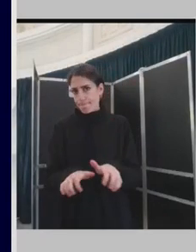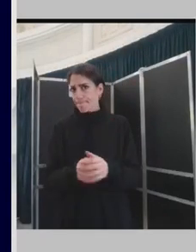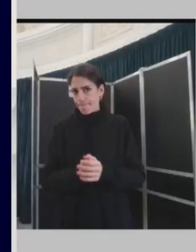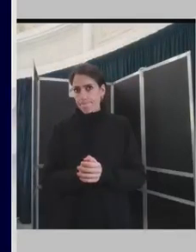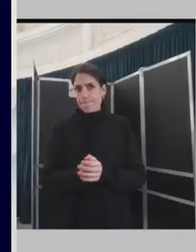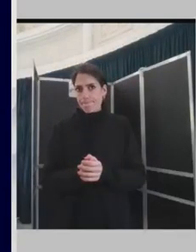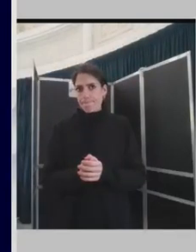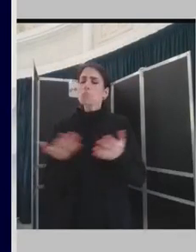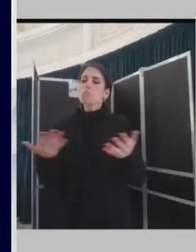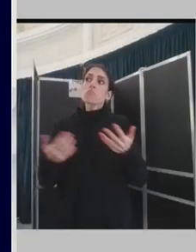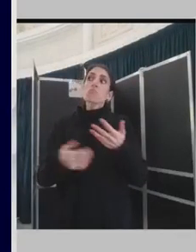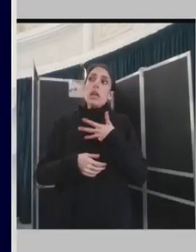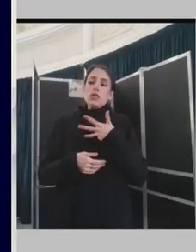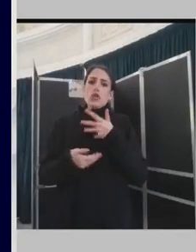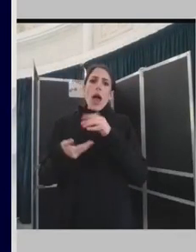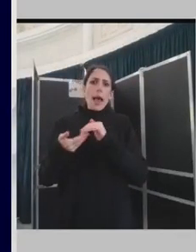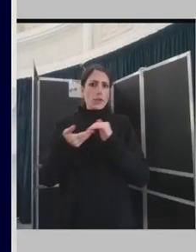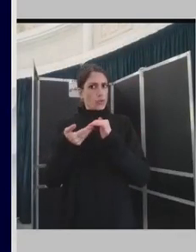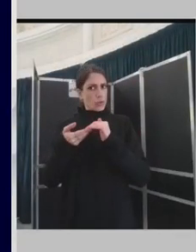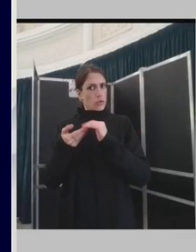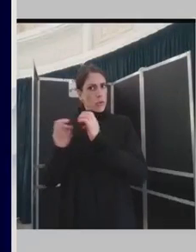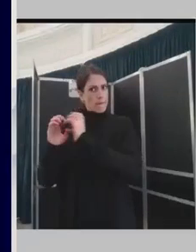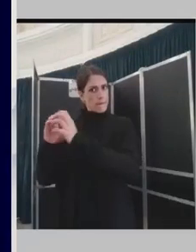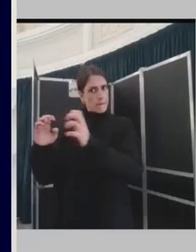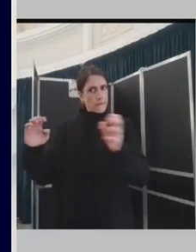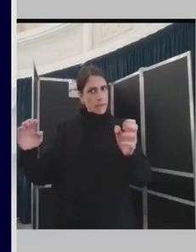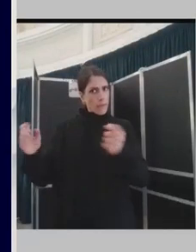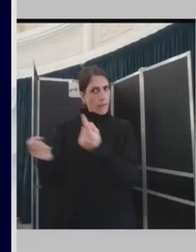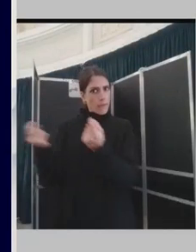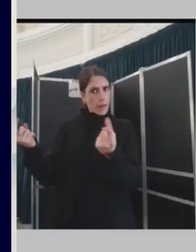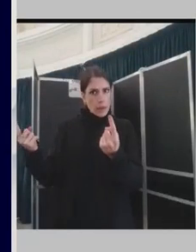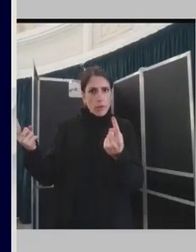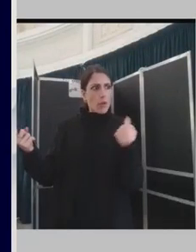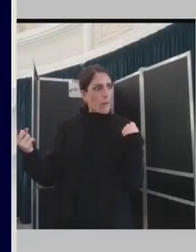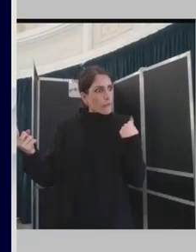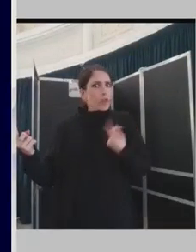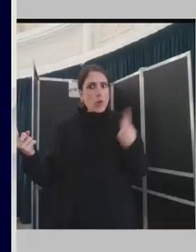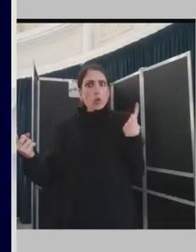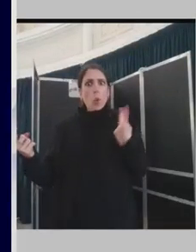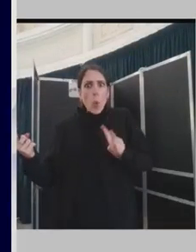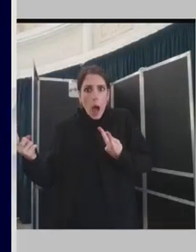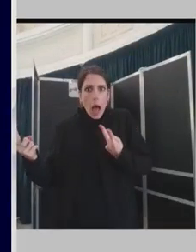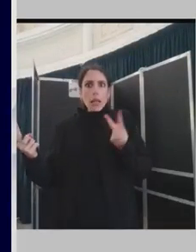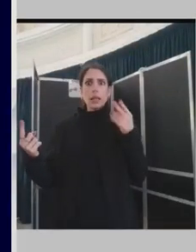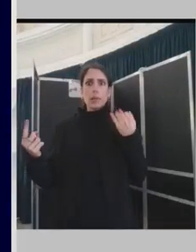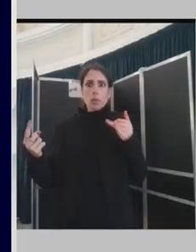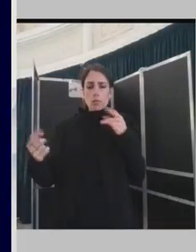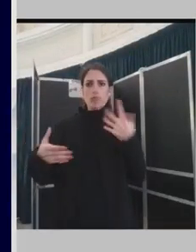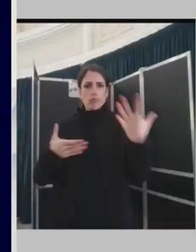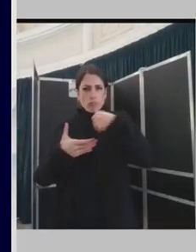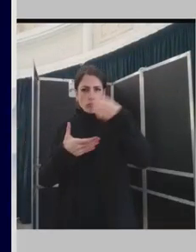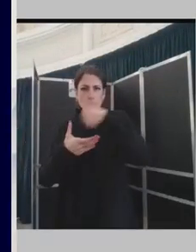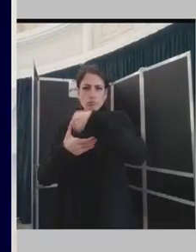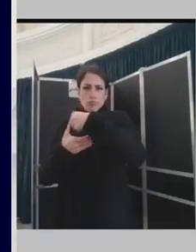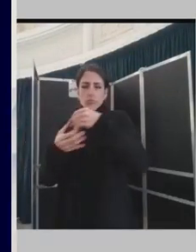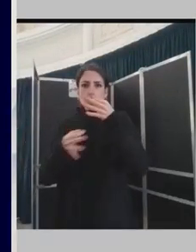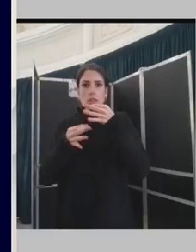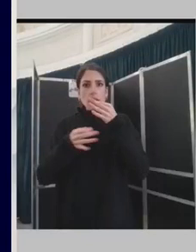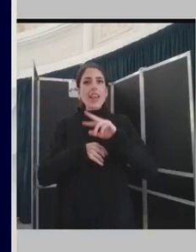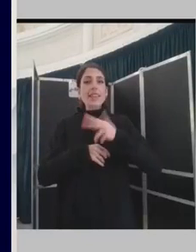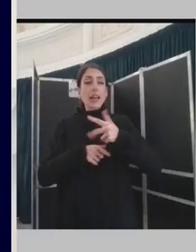realtà associative che in questi due anni abbiamo messo assieme, quindi la rete man mano del terzo settore si è costituita